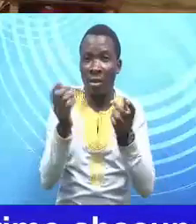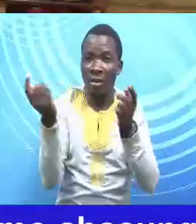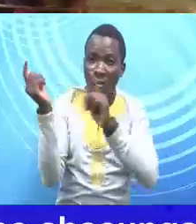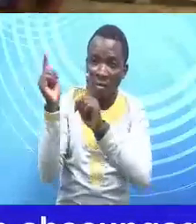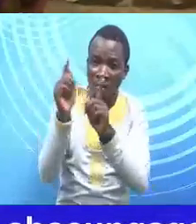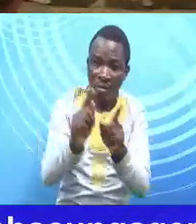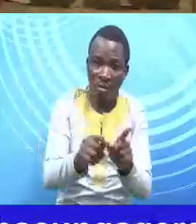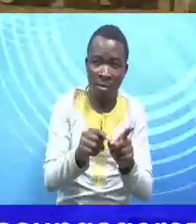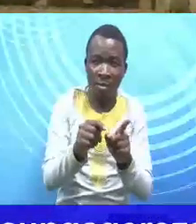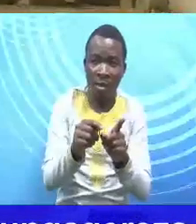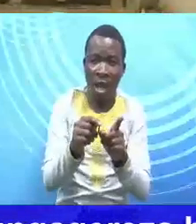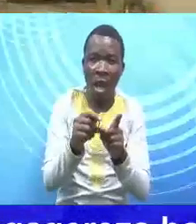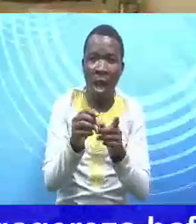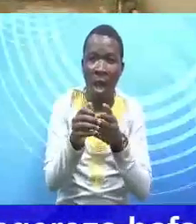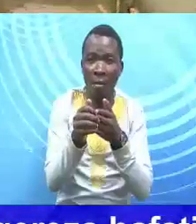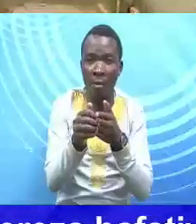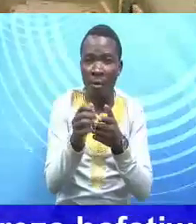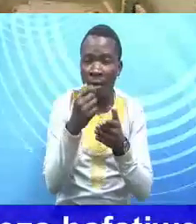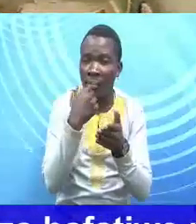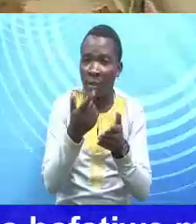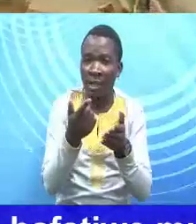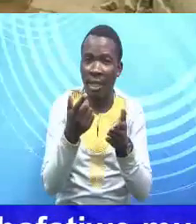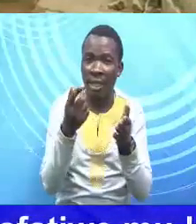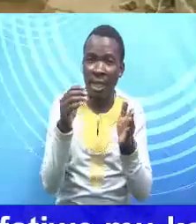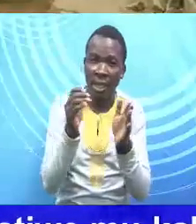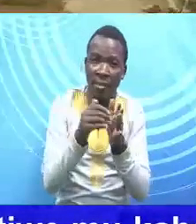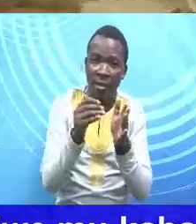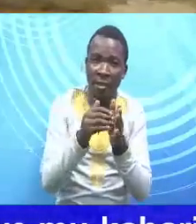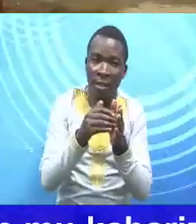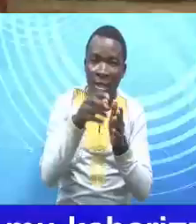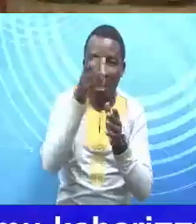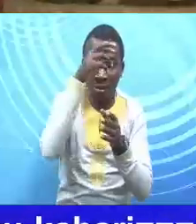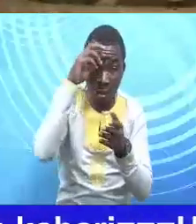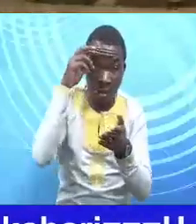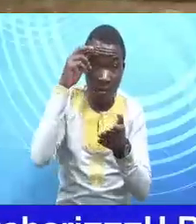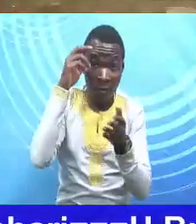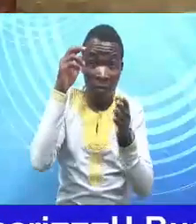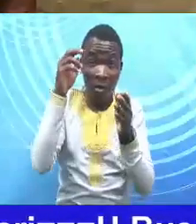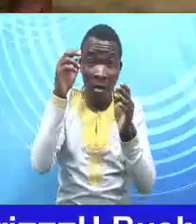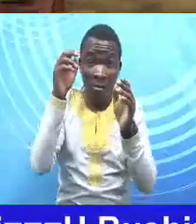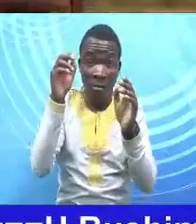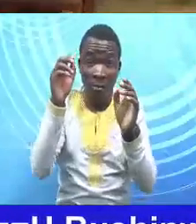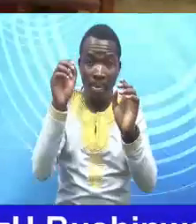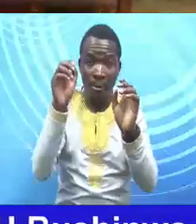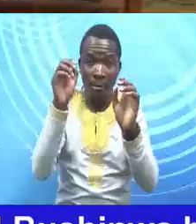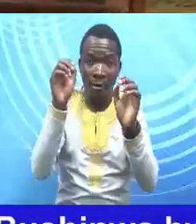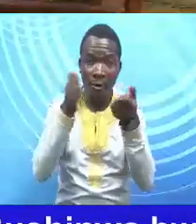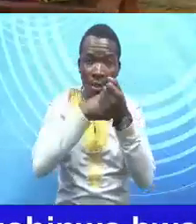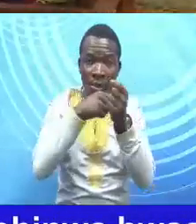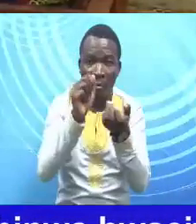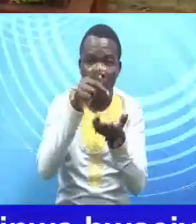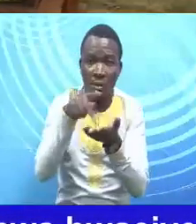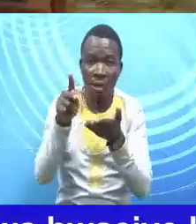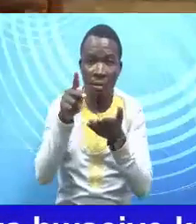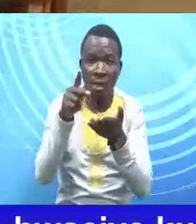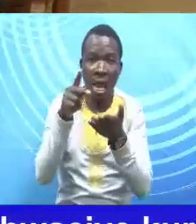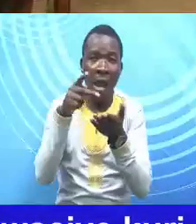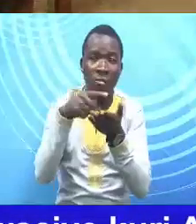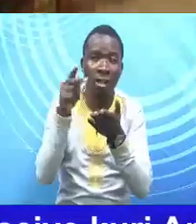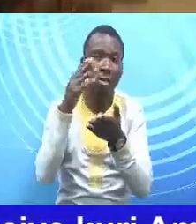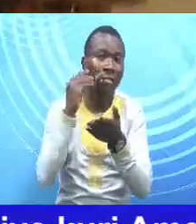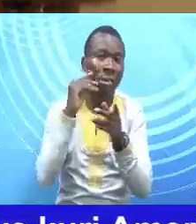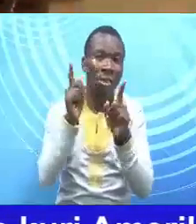yagize anabubwirire icyatumye atabasha kwishyura integuza atabasha kwishyura ubukode nk'uko yari yarabisezeranye ajya